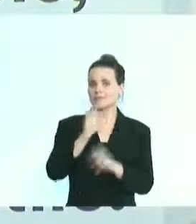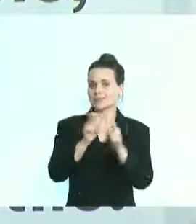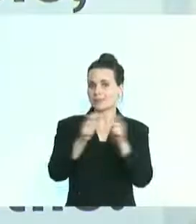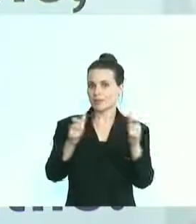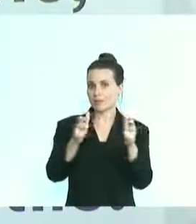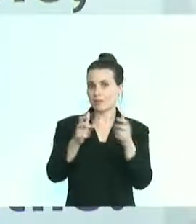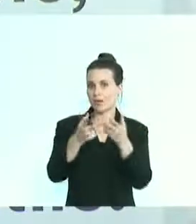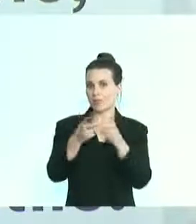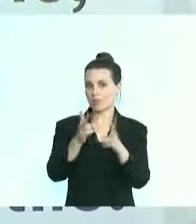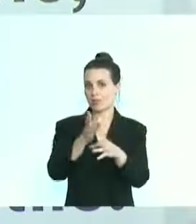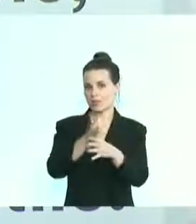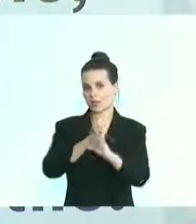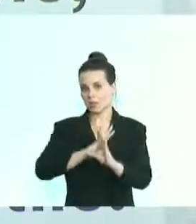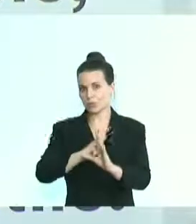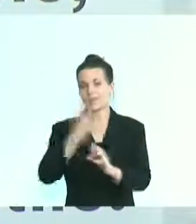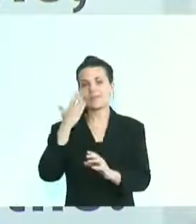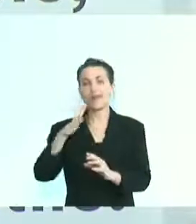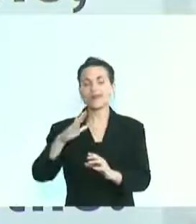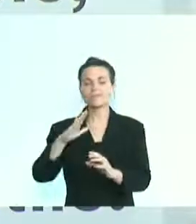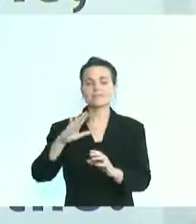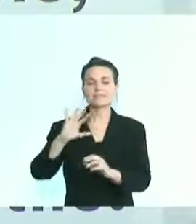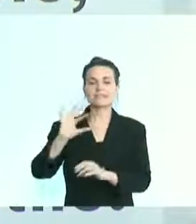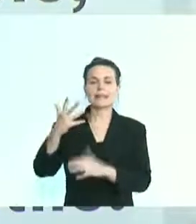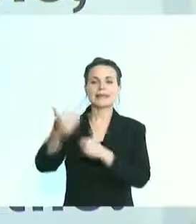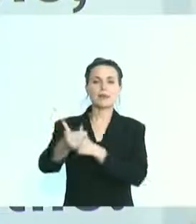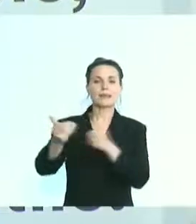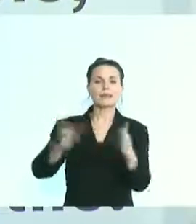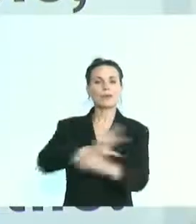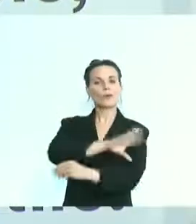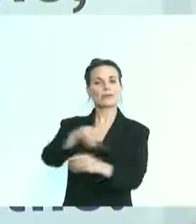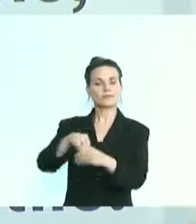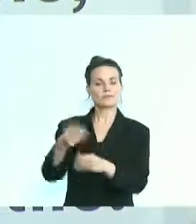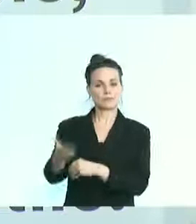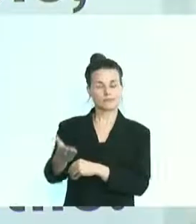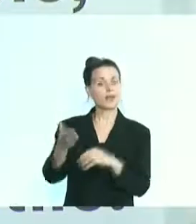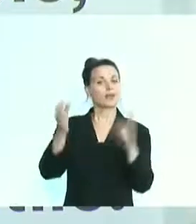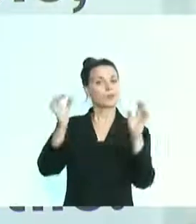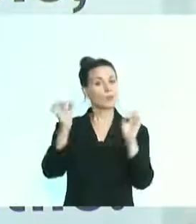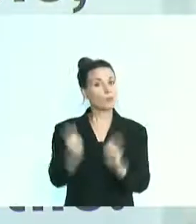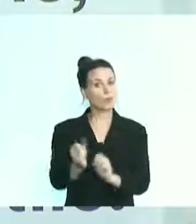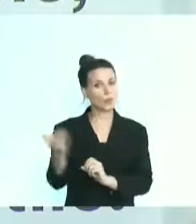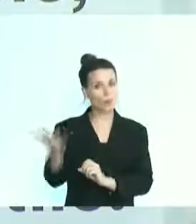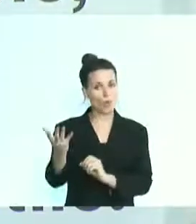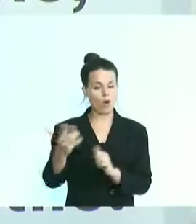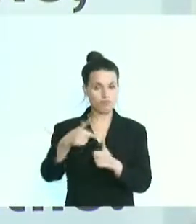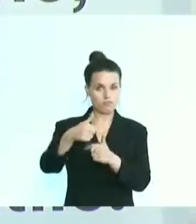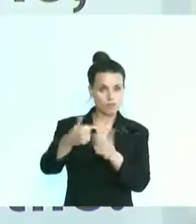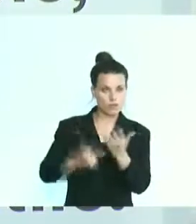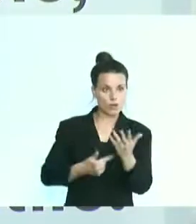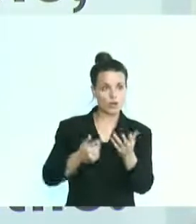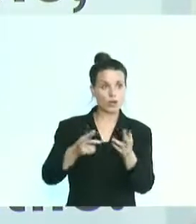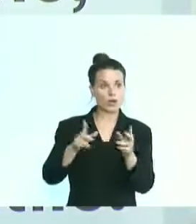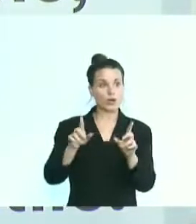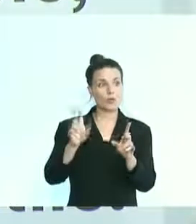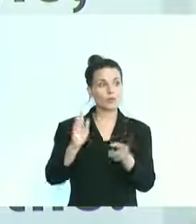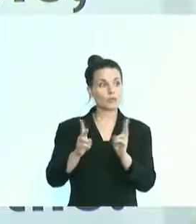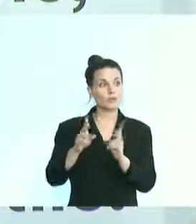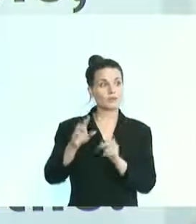fameux ERP de 5e catégorie, il peut y avoir aussi des possibilités, peut-être laisser la DMA